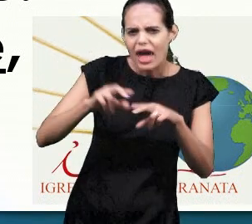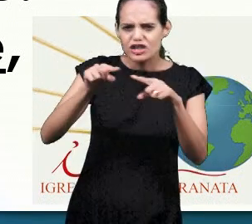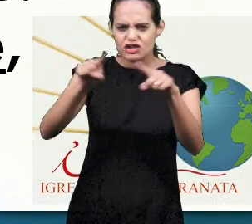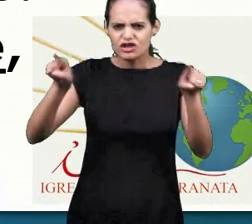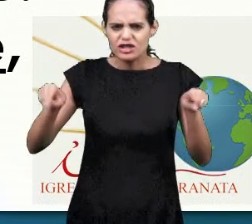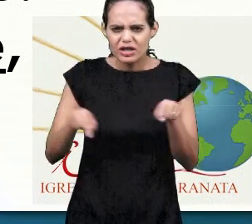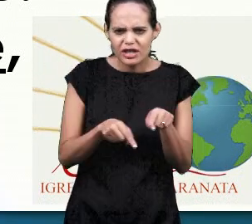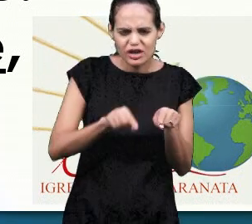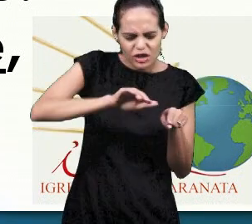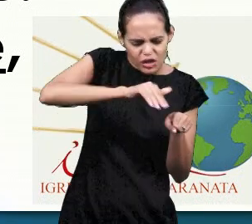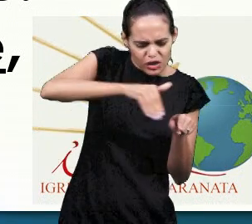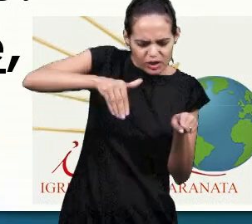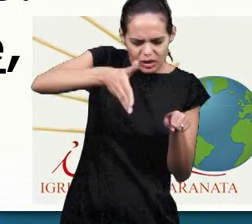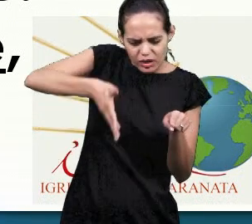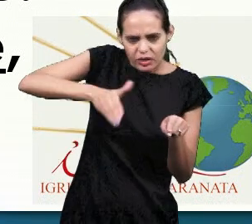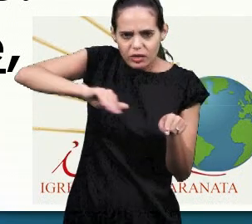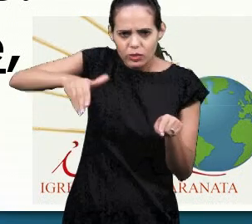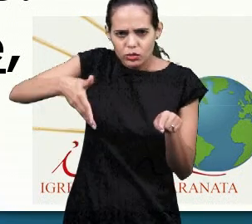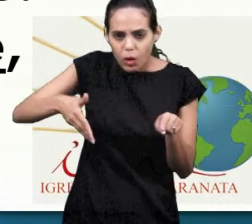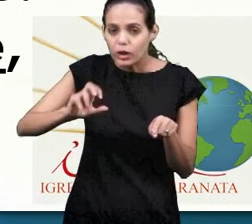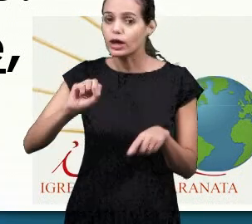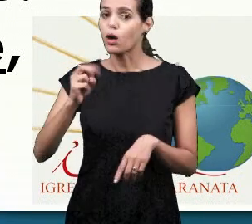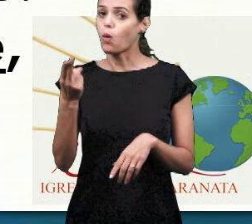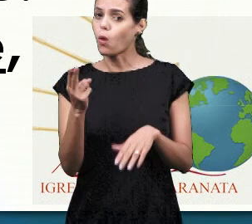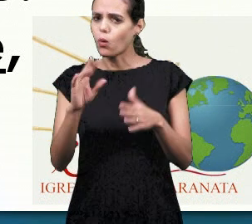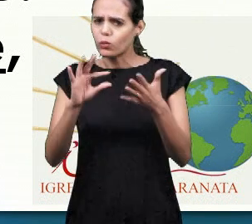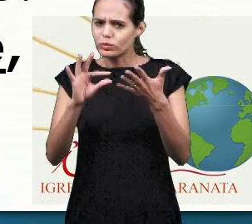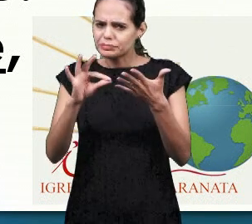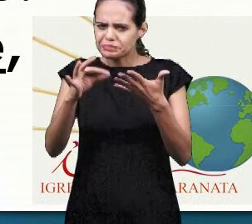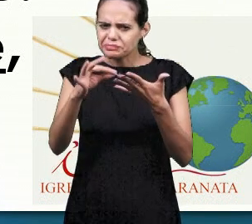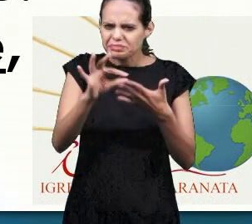des herbes amères. Donc, c'est clair ici.